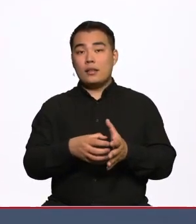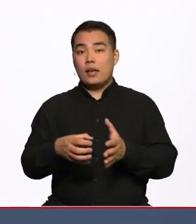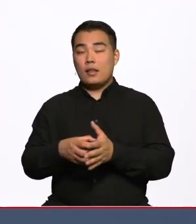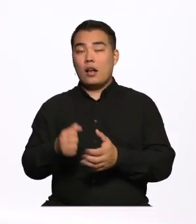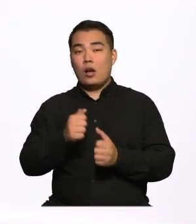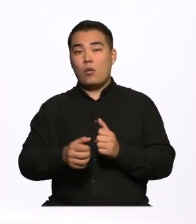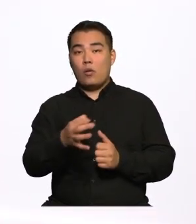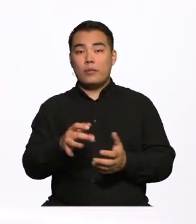областном центре